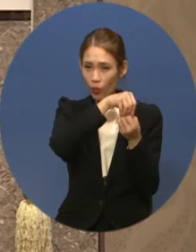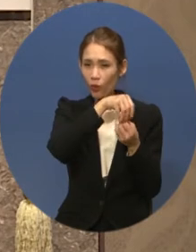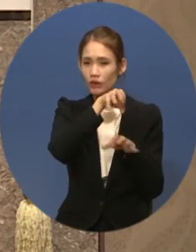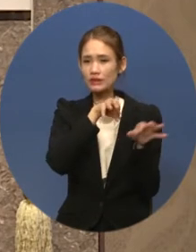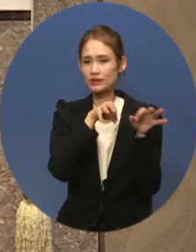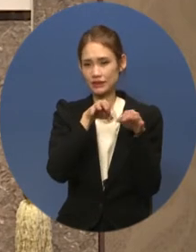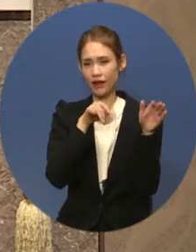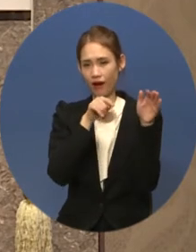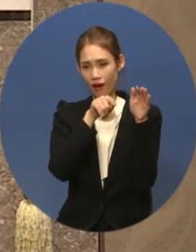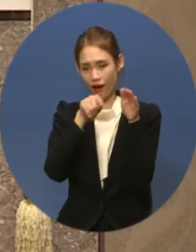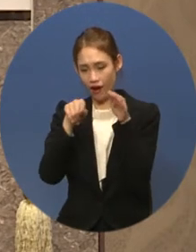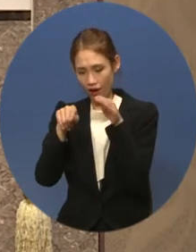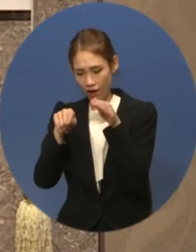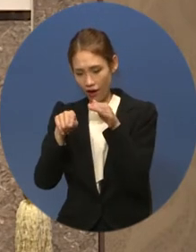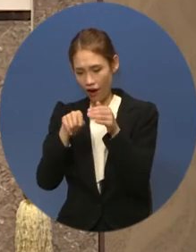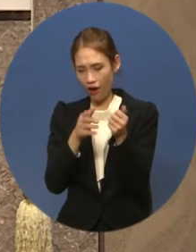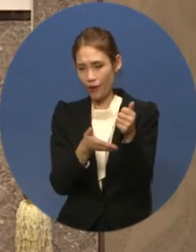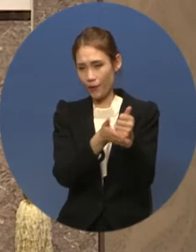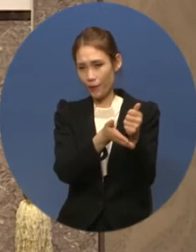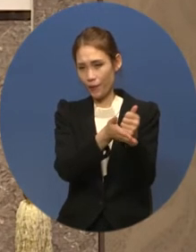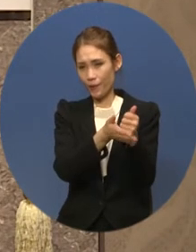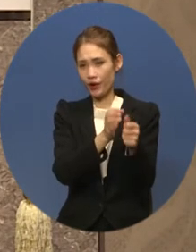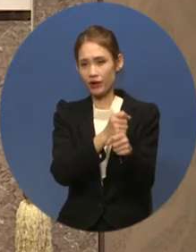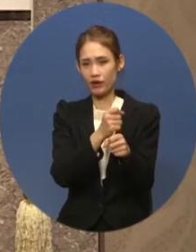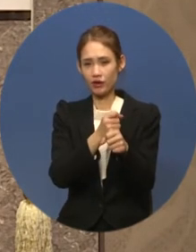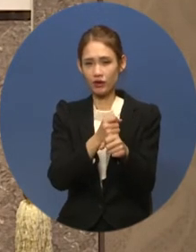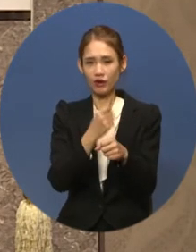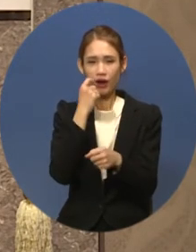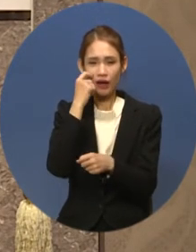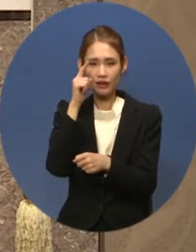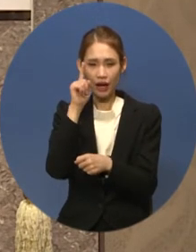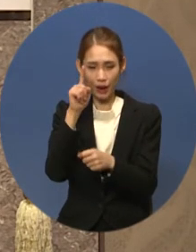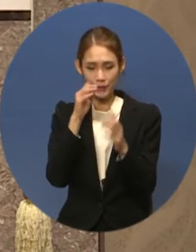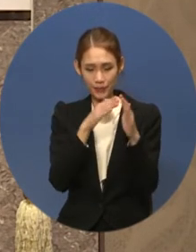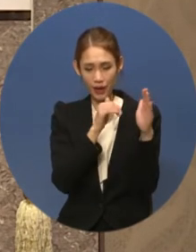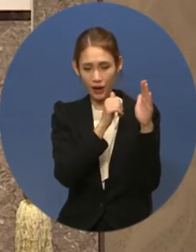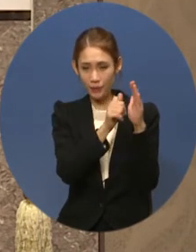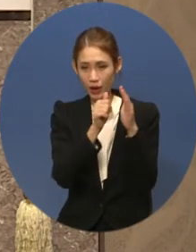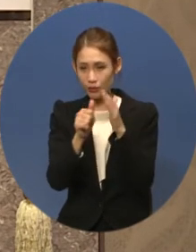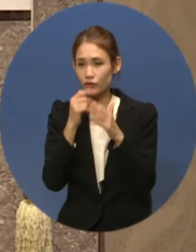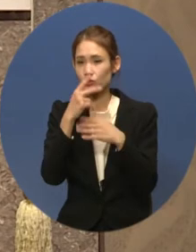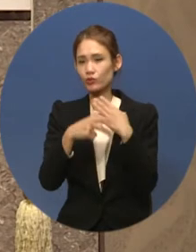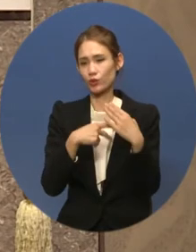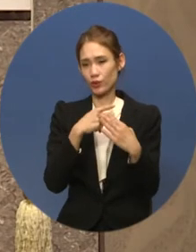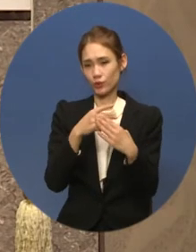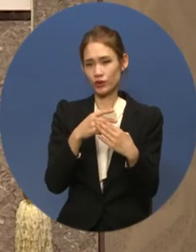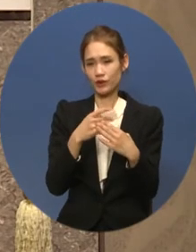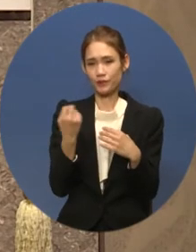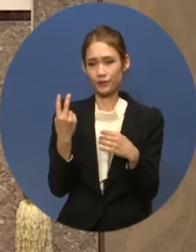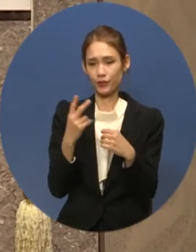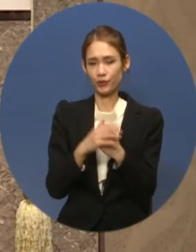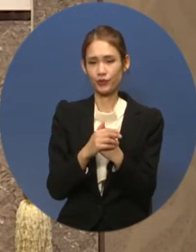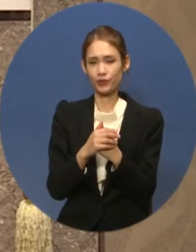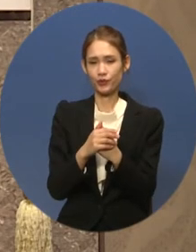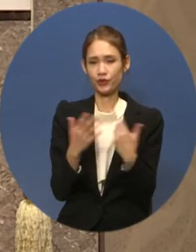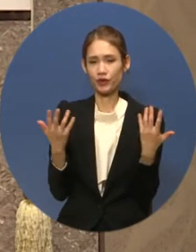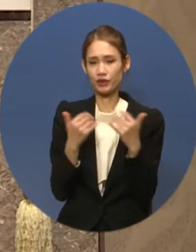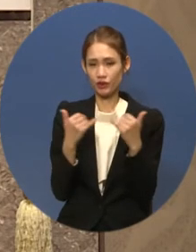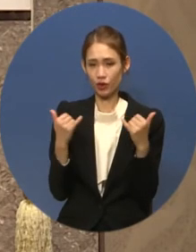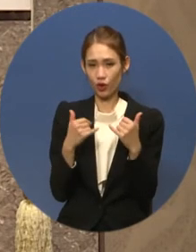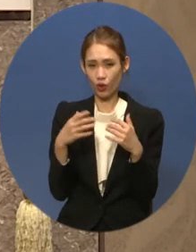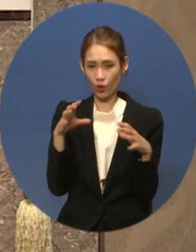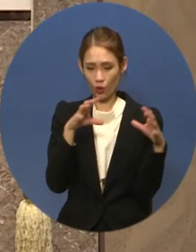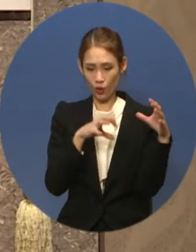활동들을 펼쳤고 한달에 한번씩은 재래시장 방문 아기 프로그램도 했습니다 그 외에 임직원들이 모은